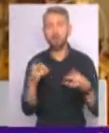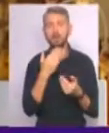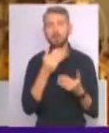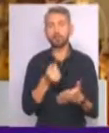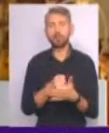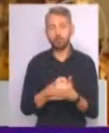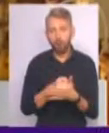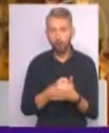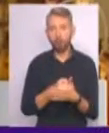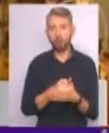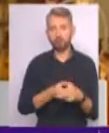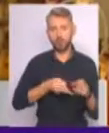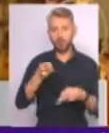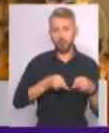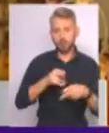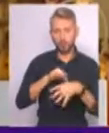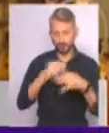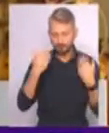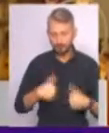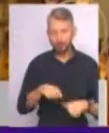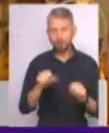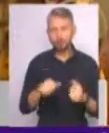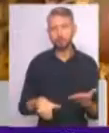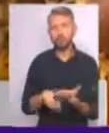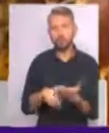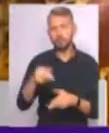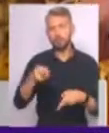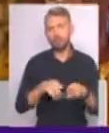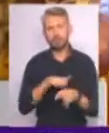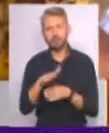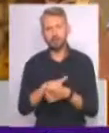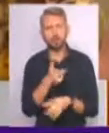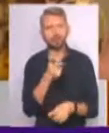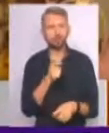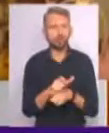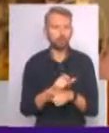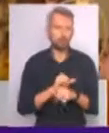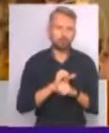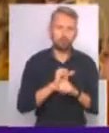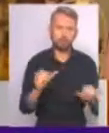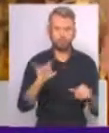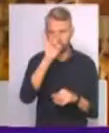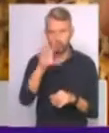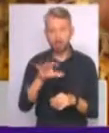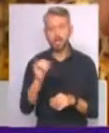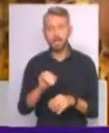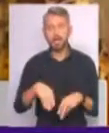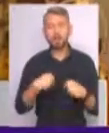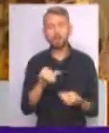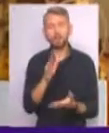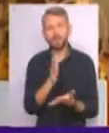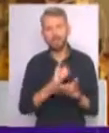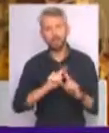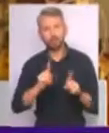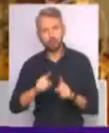до пластичного хірурга, який вам зможе допомогти. Операція виконується досить широко і приносить, є в неї